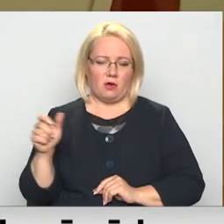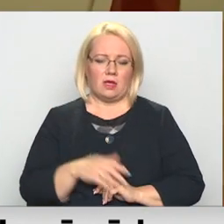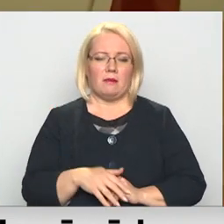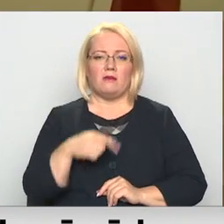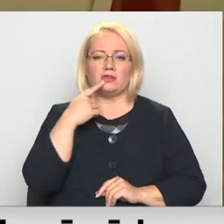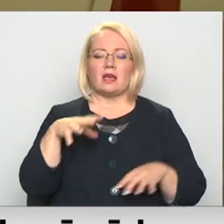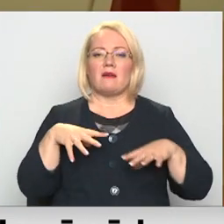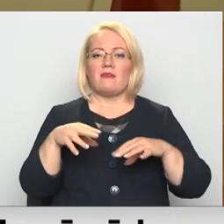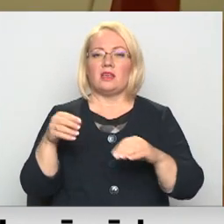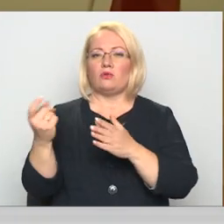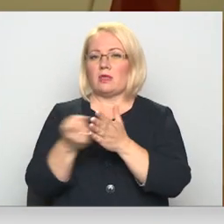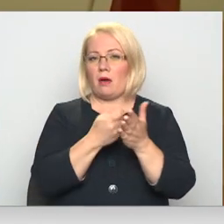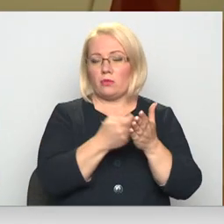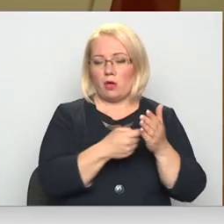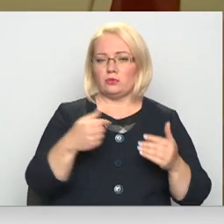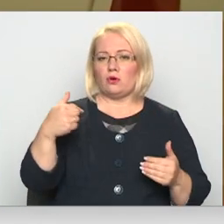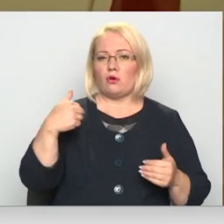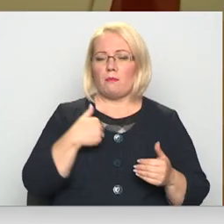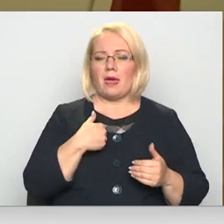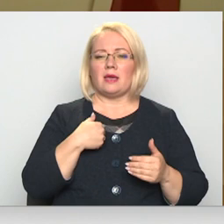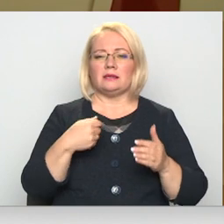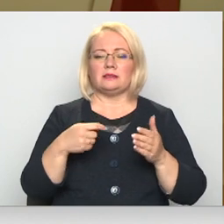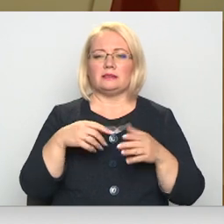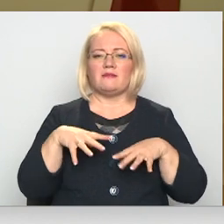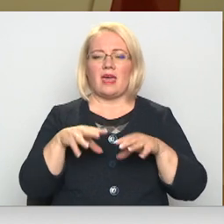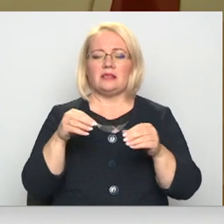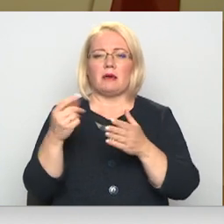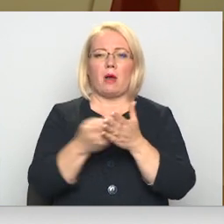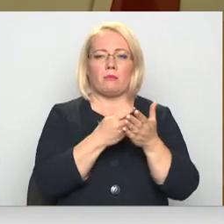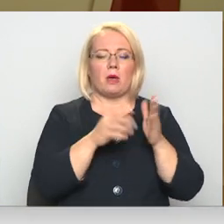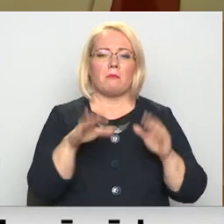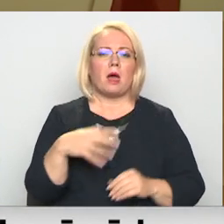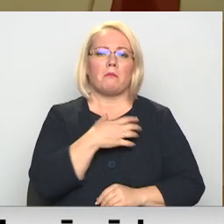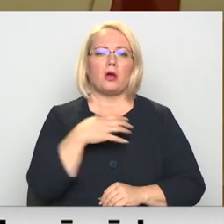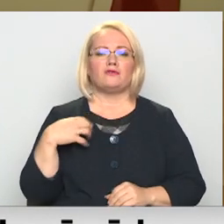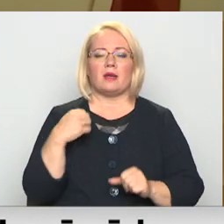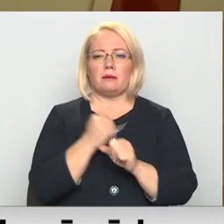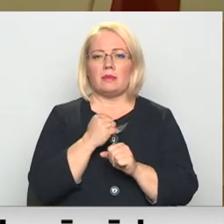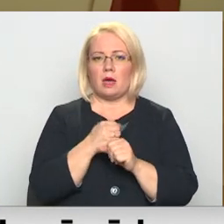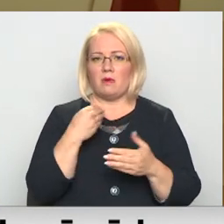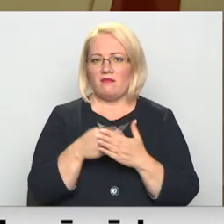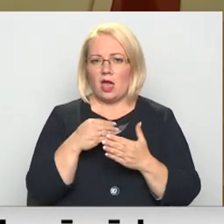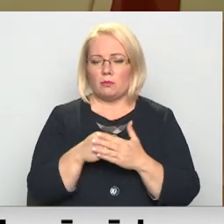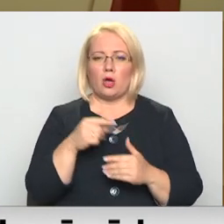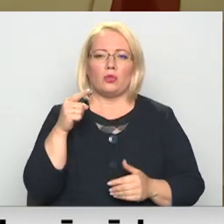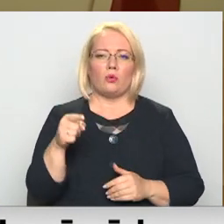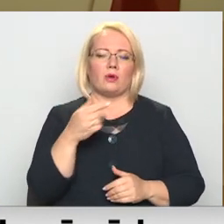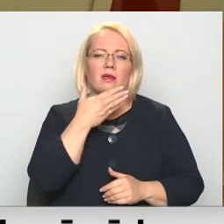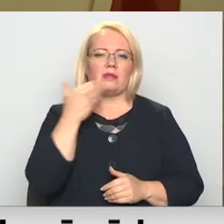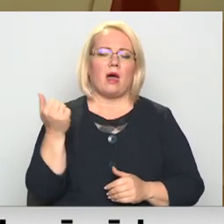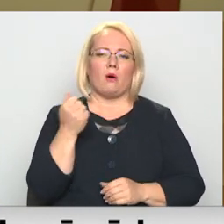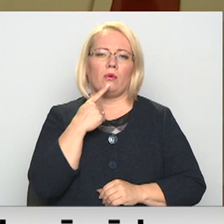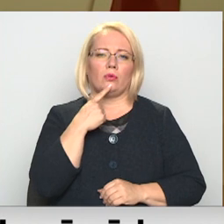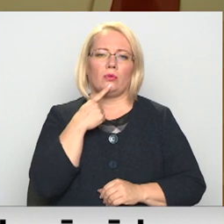ko mēs katru gadu regulāri veicam iedzīvotājiem par pašvaldības darba vērtējumu, tad tur netiek indicēta